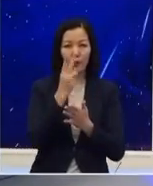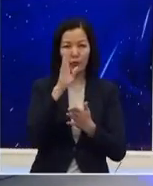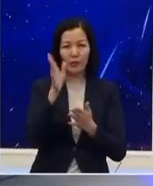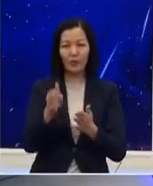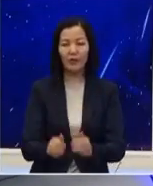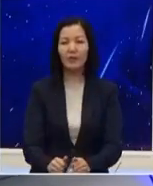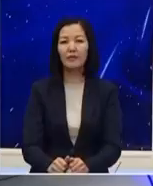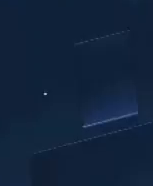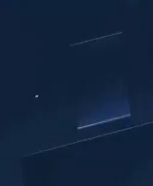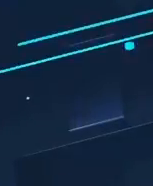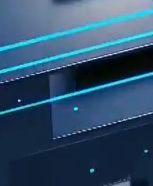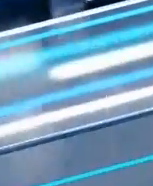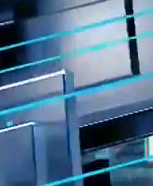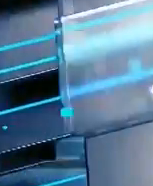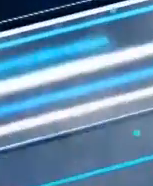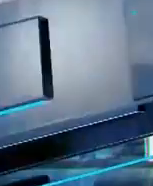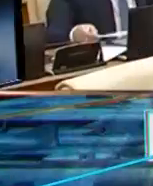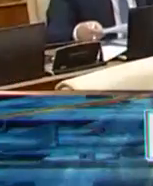көретіндеріміз.